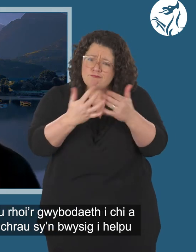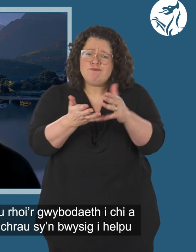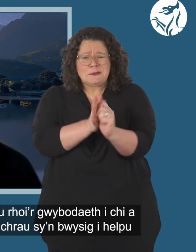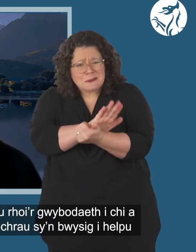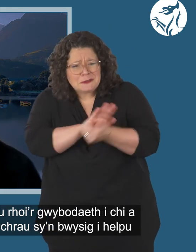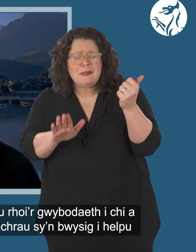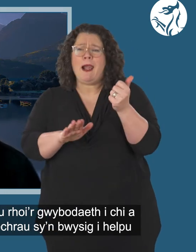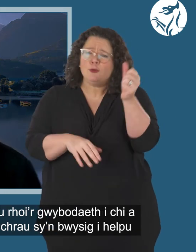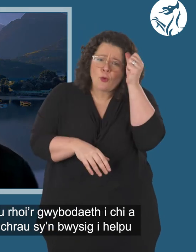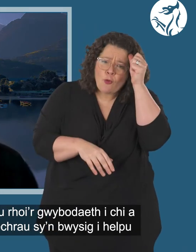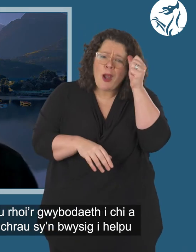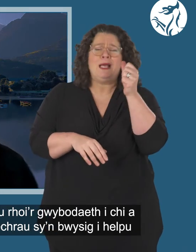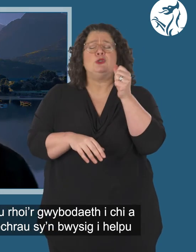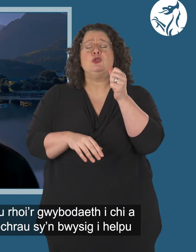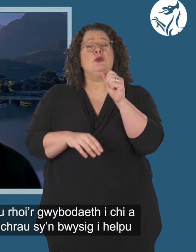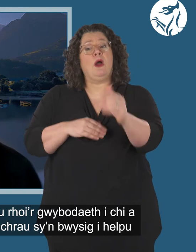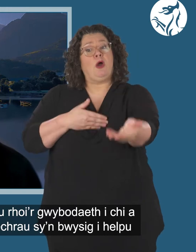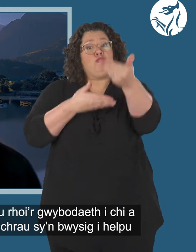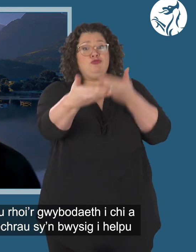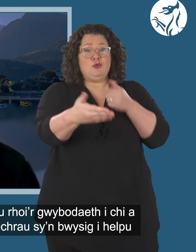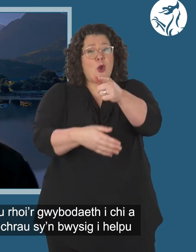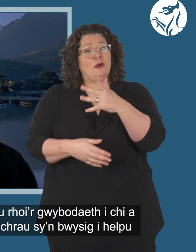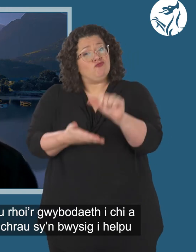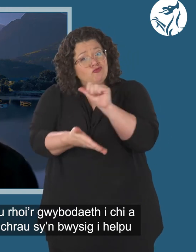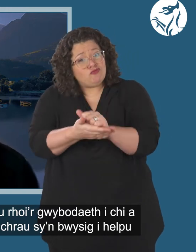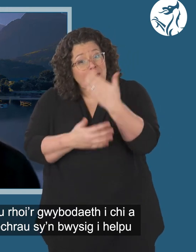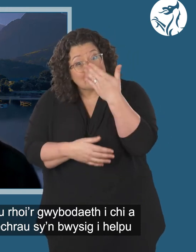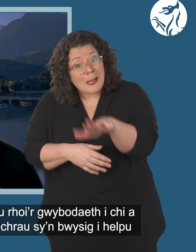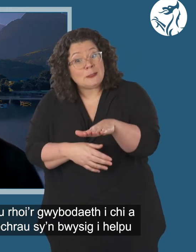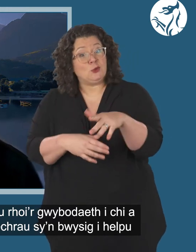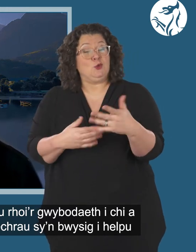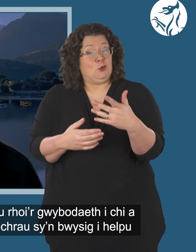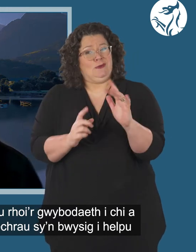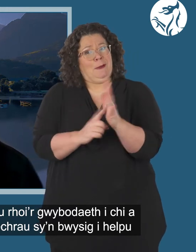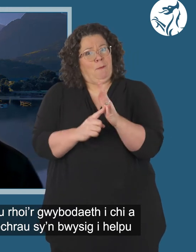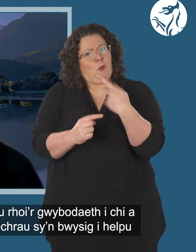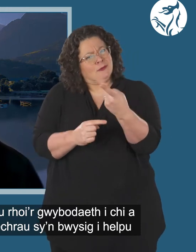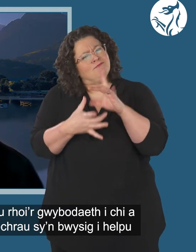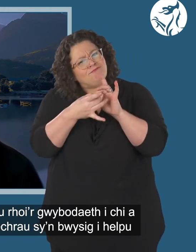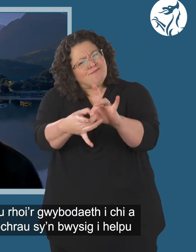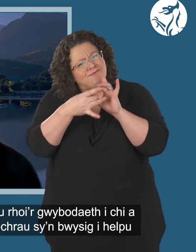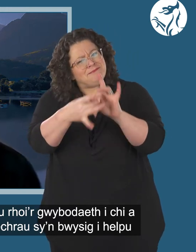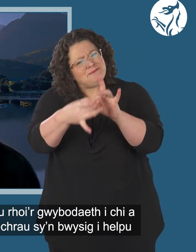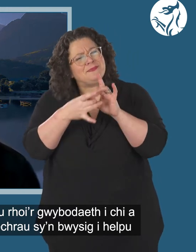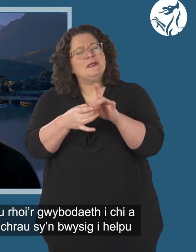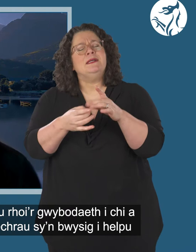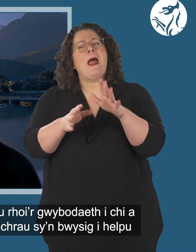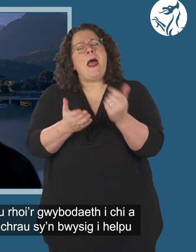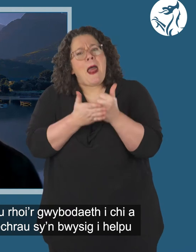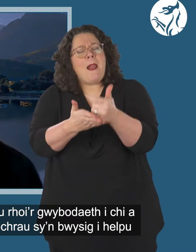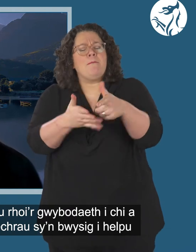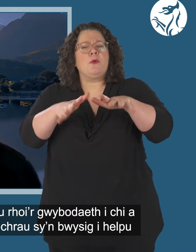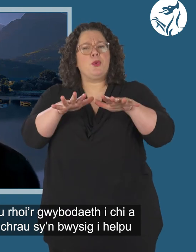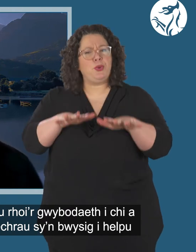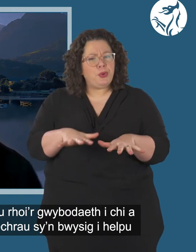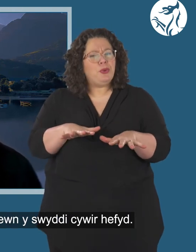'n gallu rhoi dysgiliau i chi, ni'n gallu rhoi'r gwybodaeth i chi, a cael yr agwedd yna yn gywir ar y dechrau sy